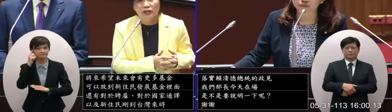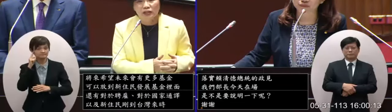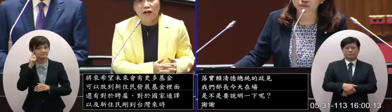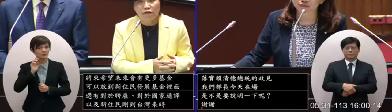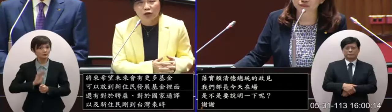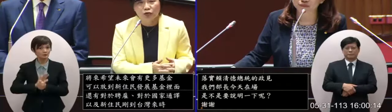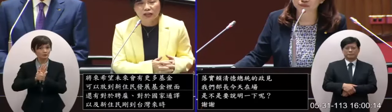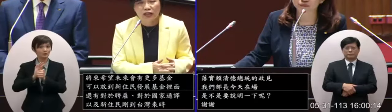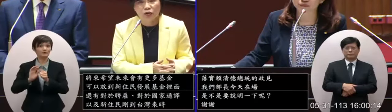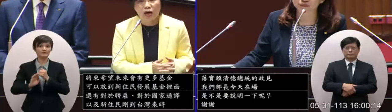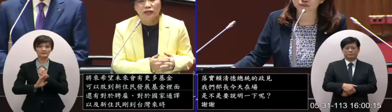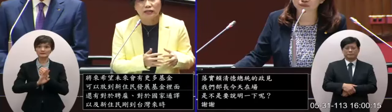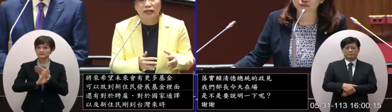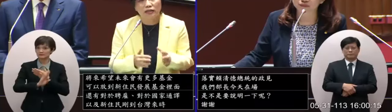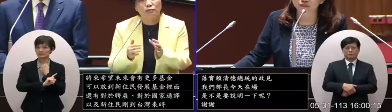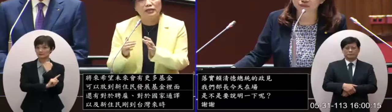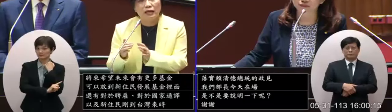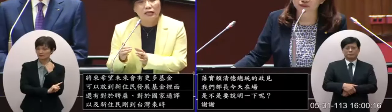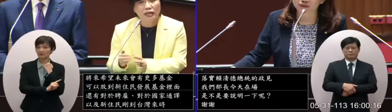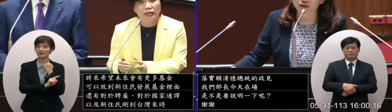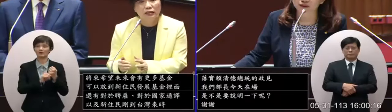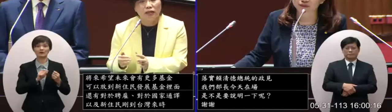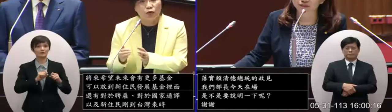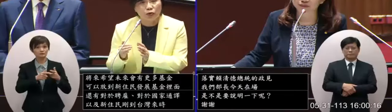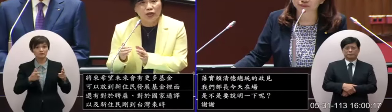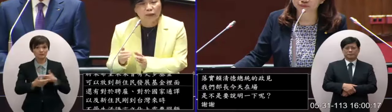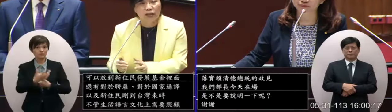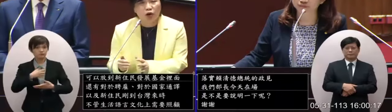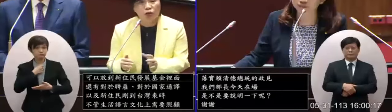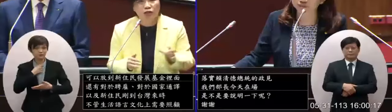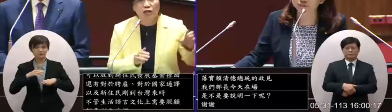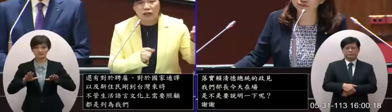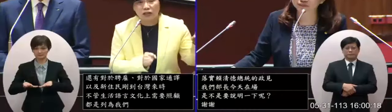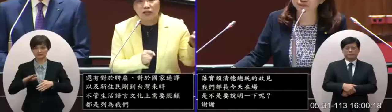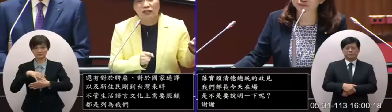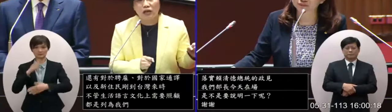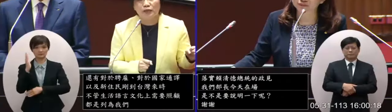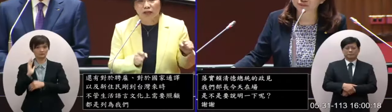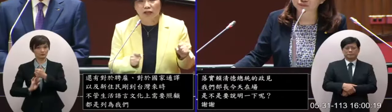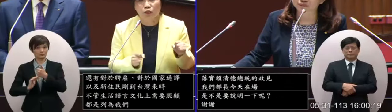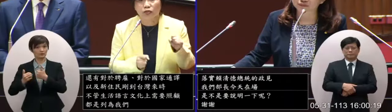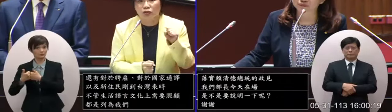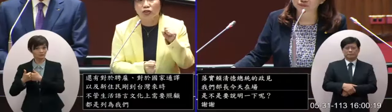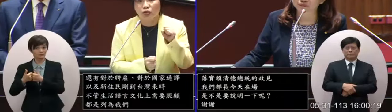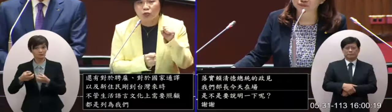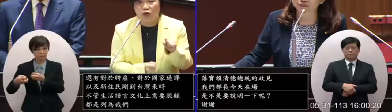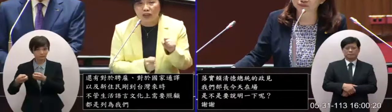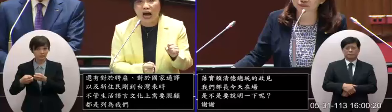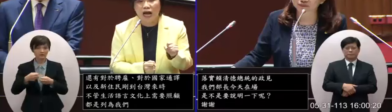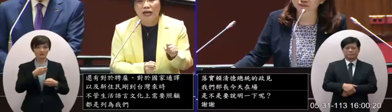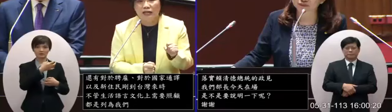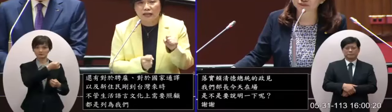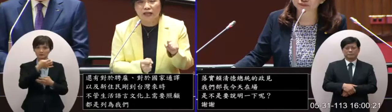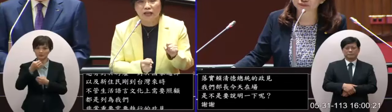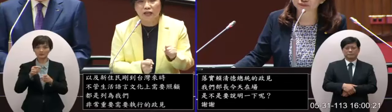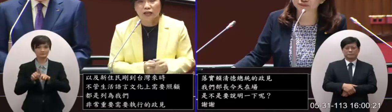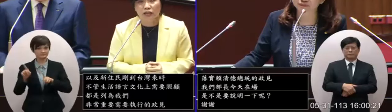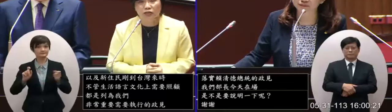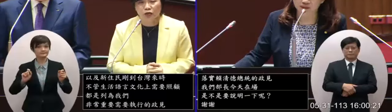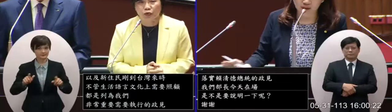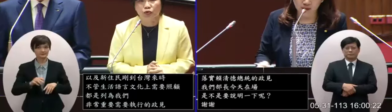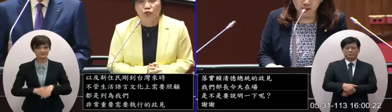住民的其他法律进来的话，现在跟在内政委员会里面讨论时程上面可能会有一些落差，那这一